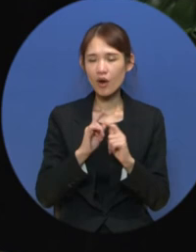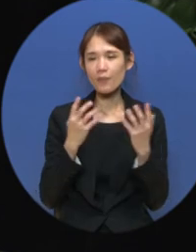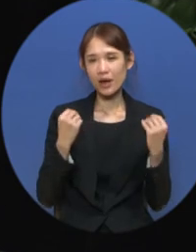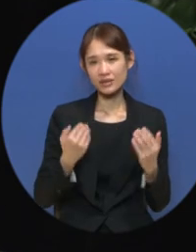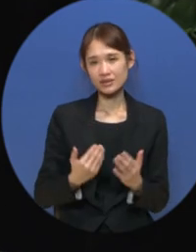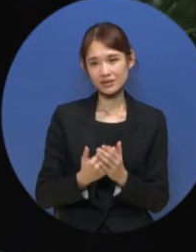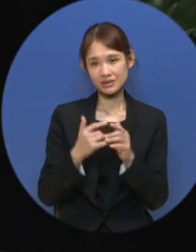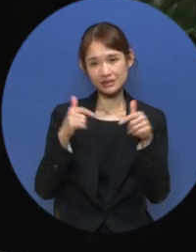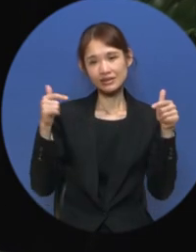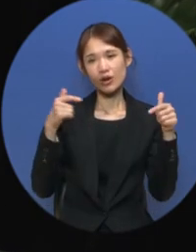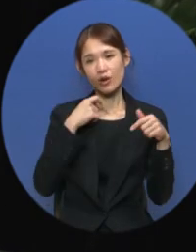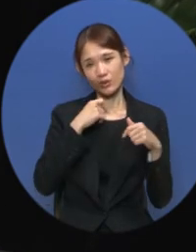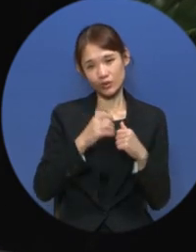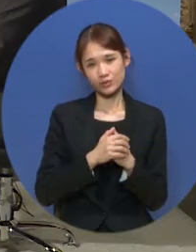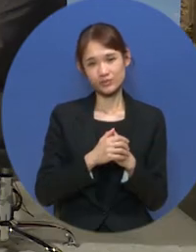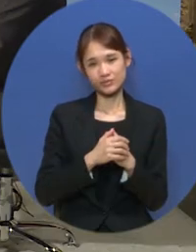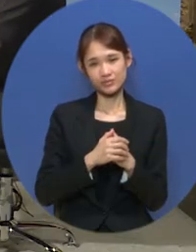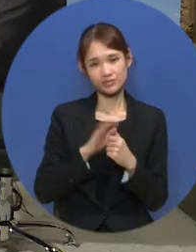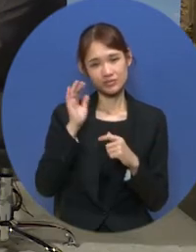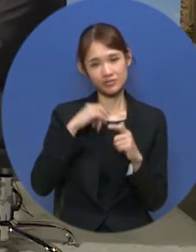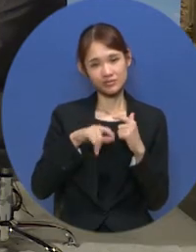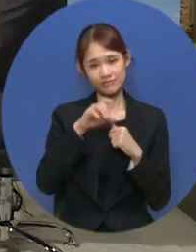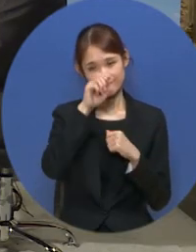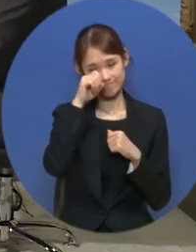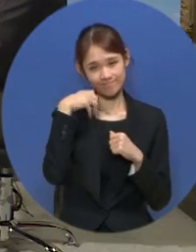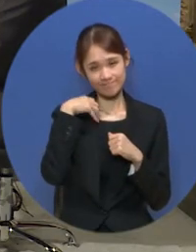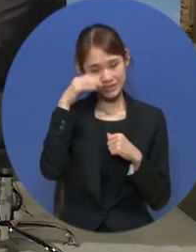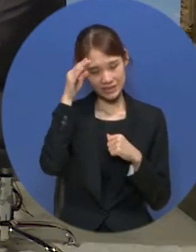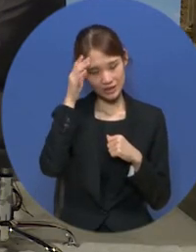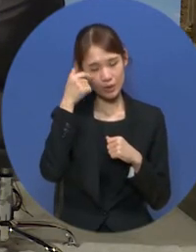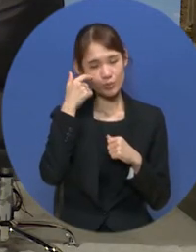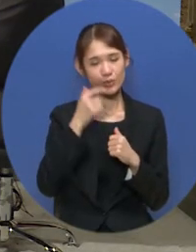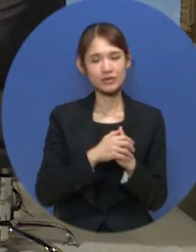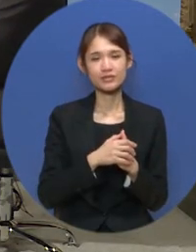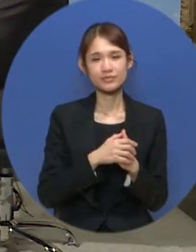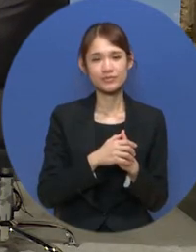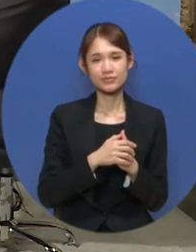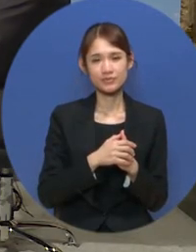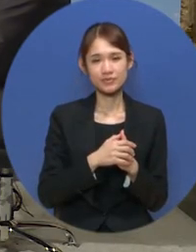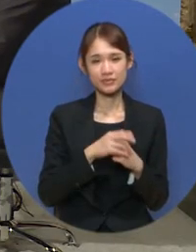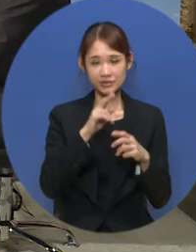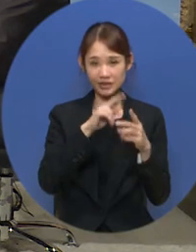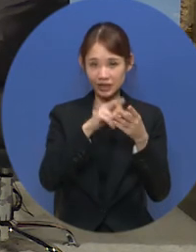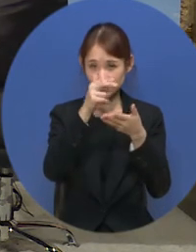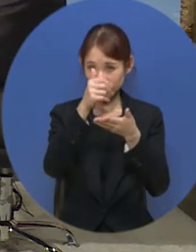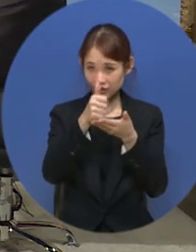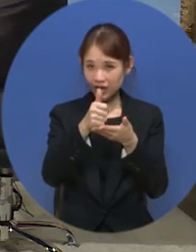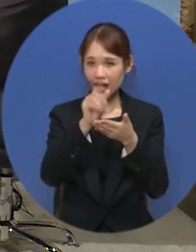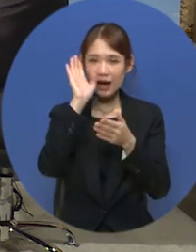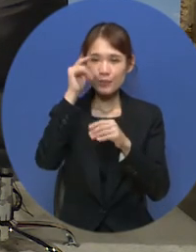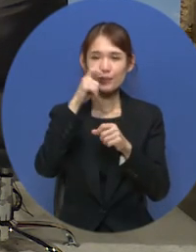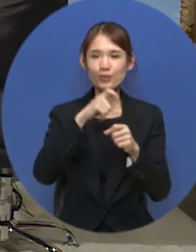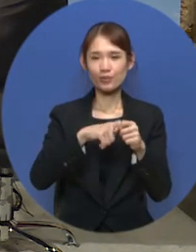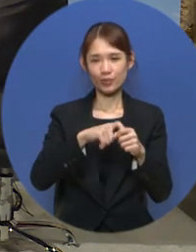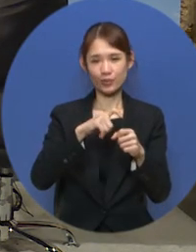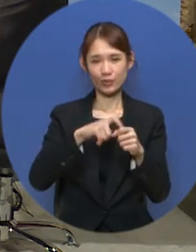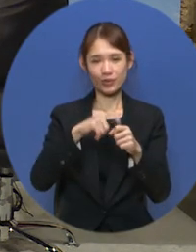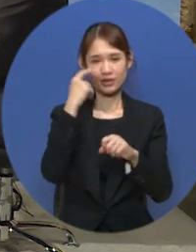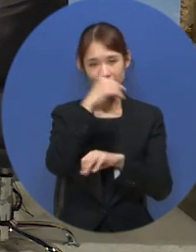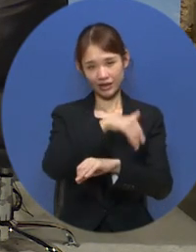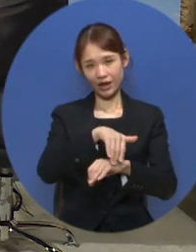가지고 싶습니다. 앞으로도 좋은 역할 많이 기대하도록 하겠습니다. 네, 그럼 이제 센터장님도 이제